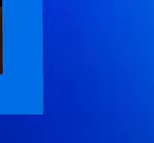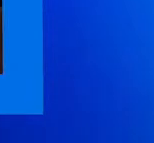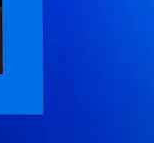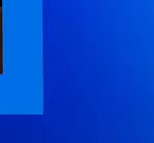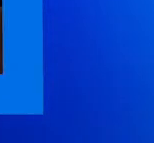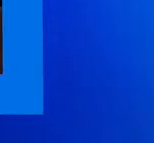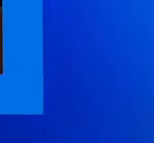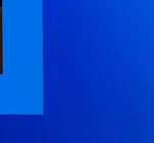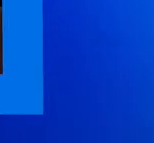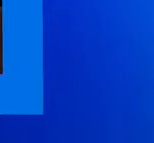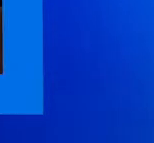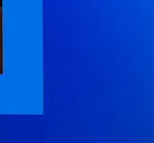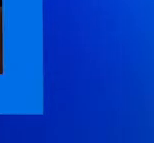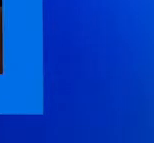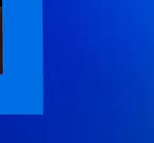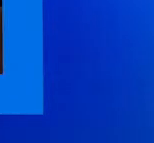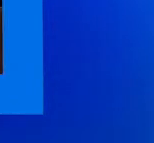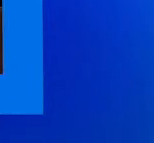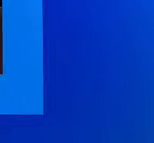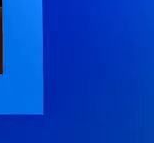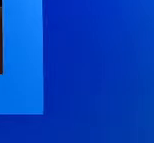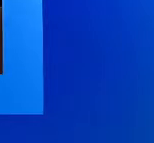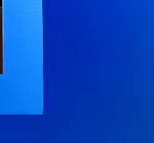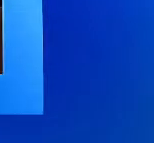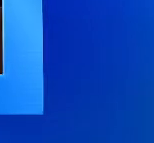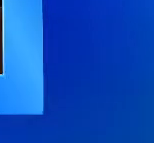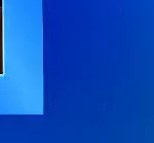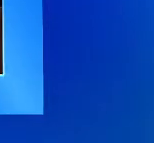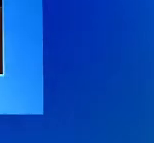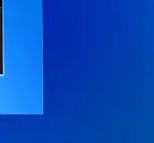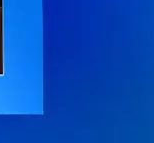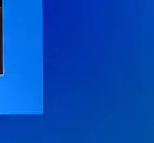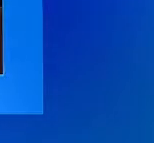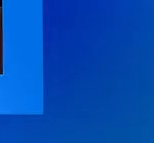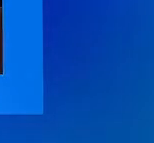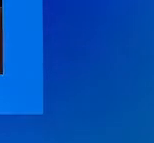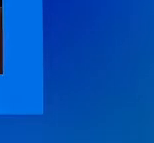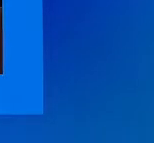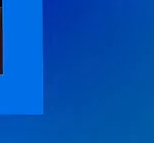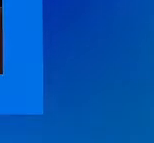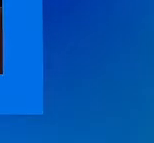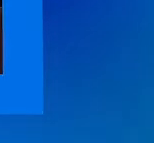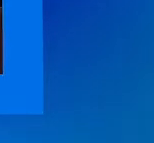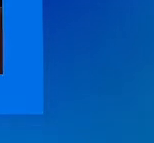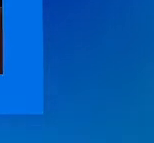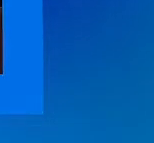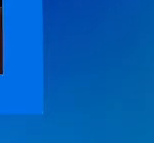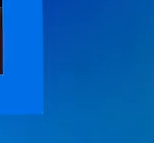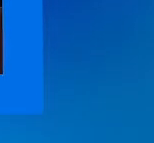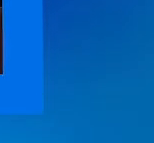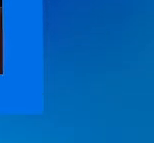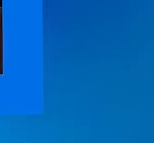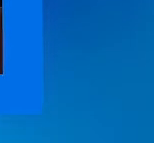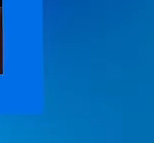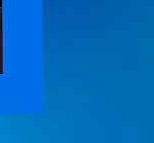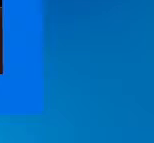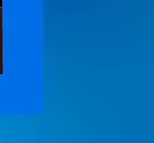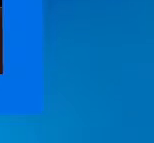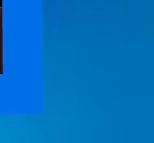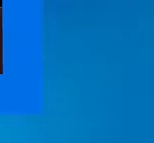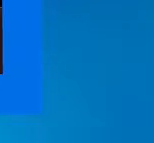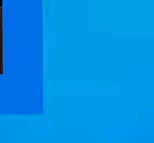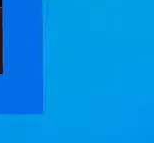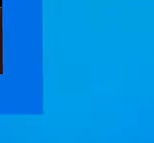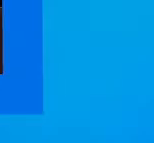expirez expireer expirez expirez dans le nom puissant de Jésus dans le nom précieux de Jésus